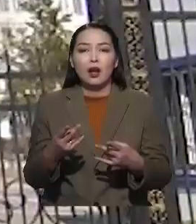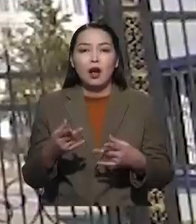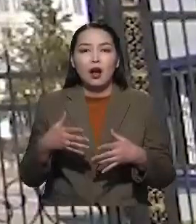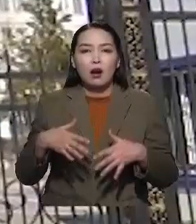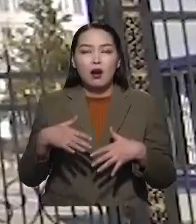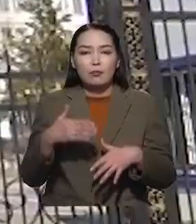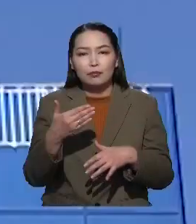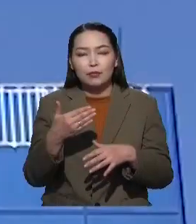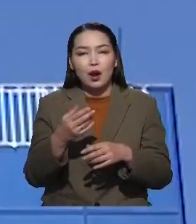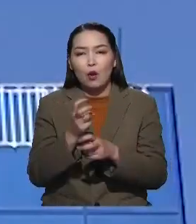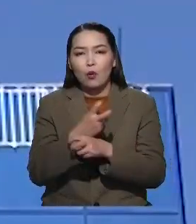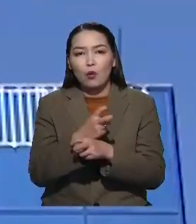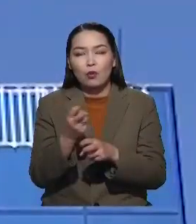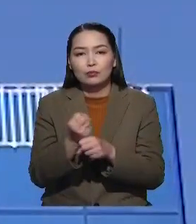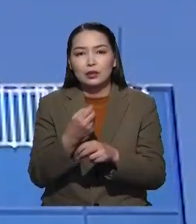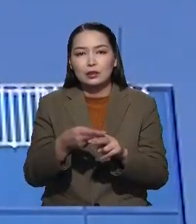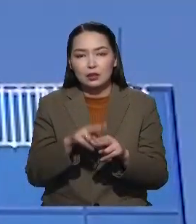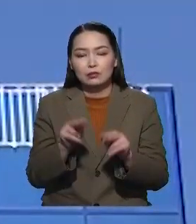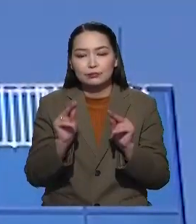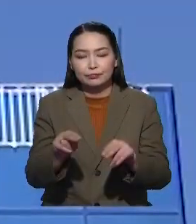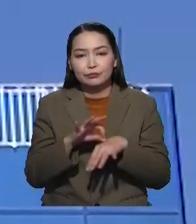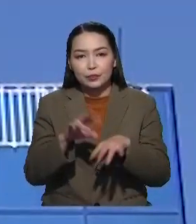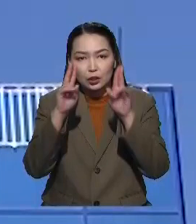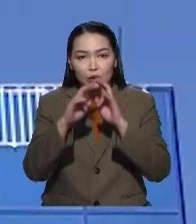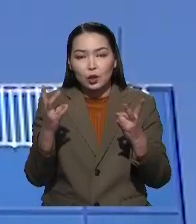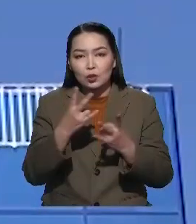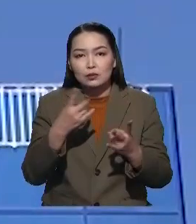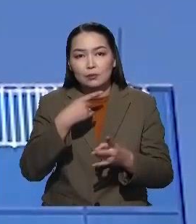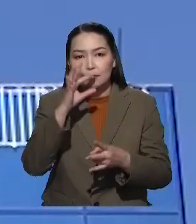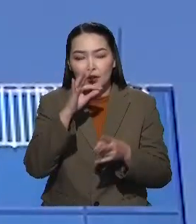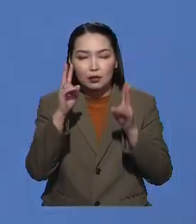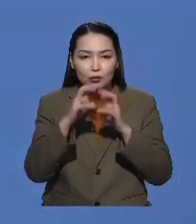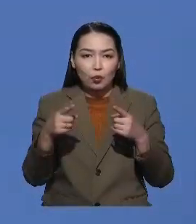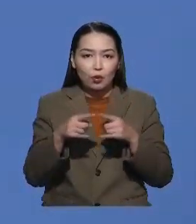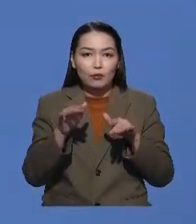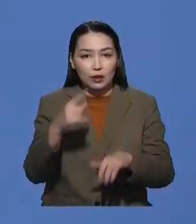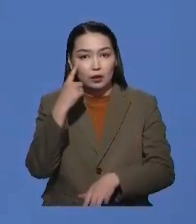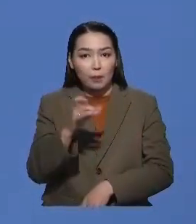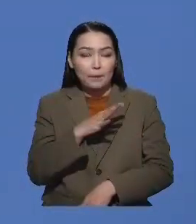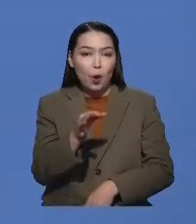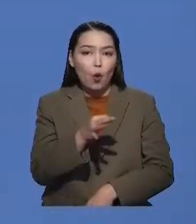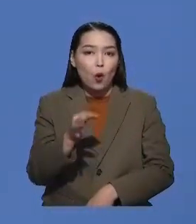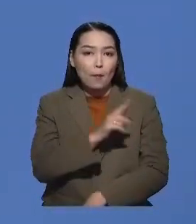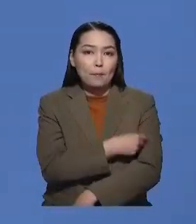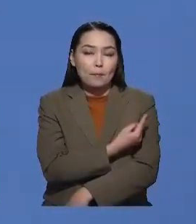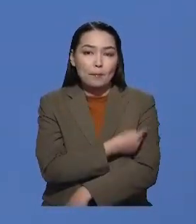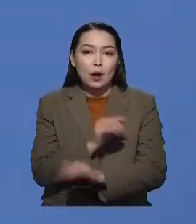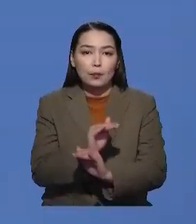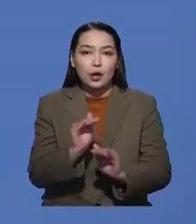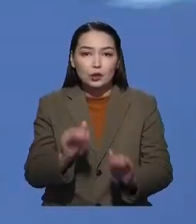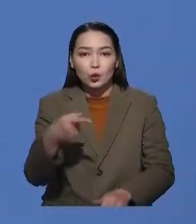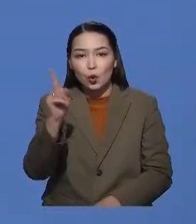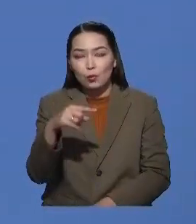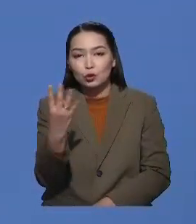тергеу амалдары әділ жүргізілсе дейді. Полиция департаменті қылмыстық іс қозғалғанын хабарлады. Облыстық балалар ауруханасы мен нөмір